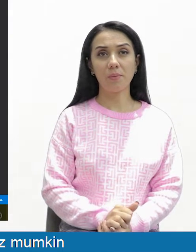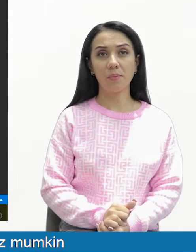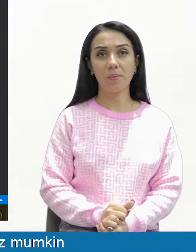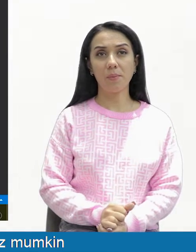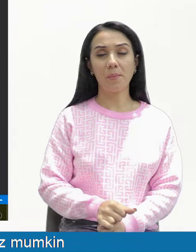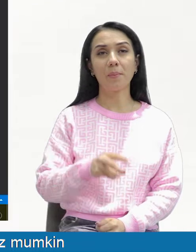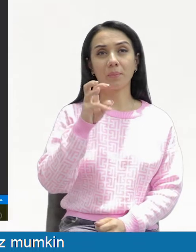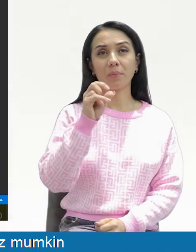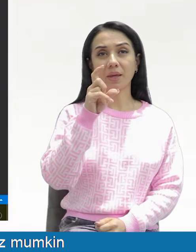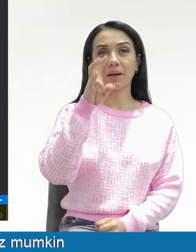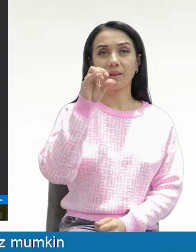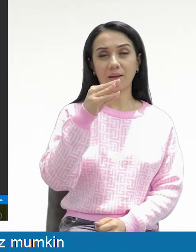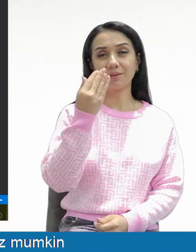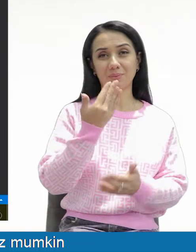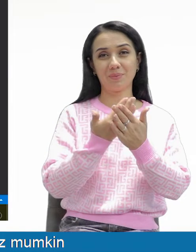Mehnat.